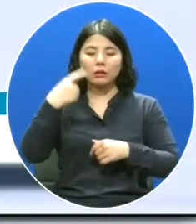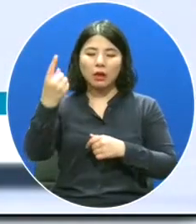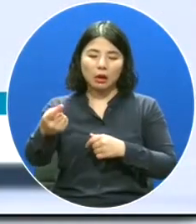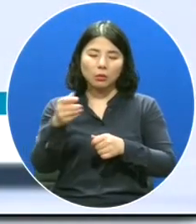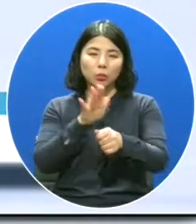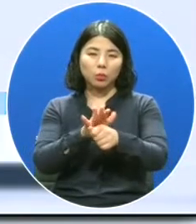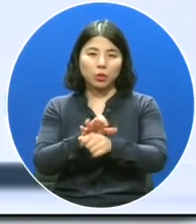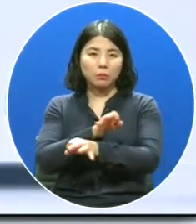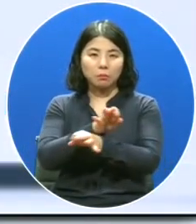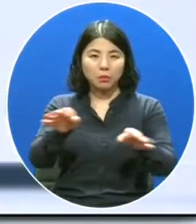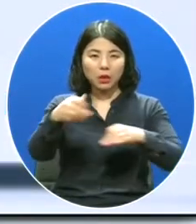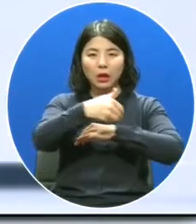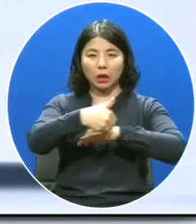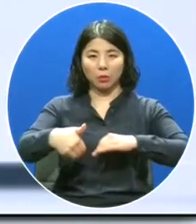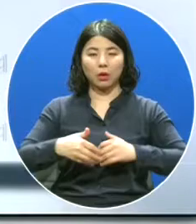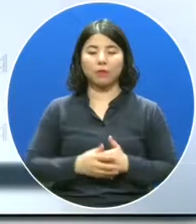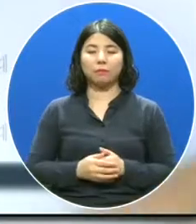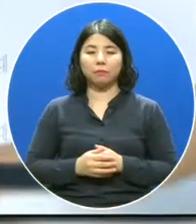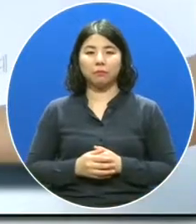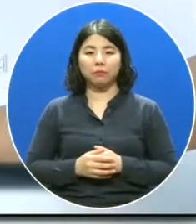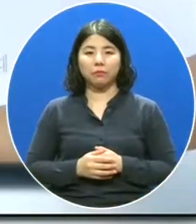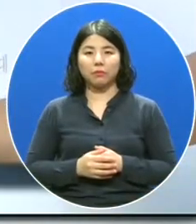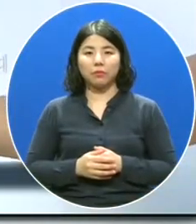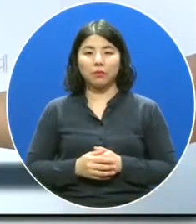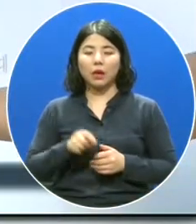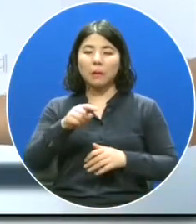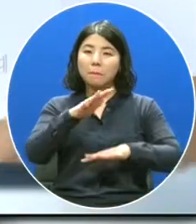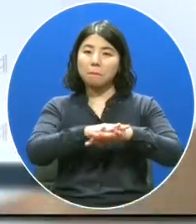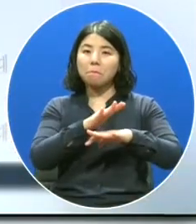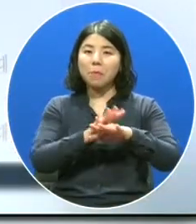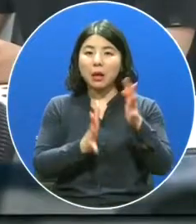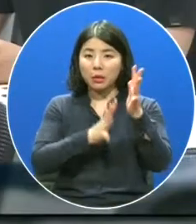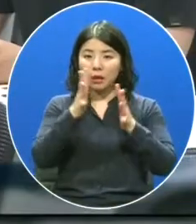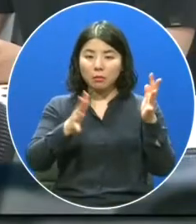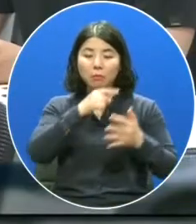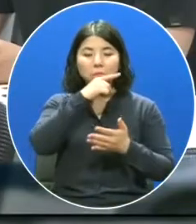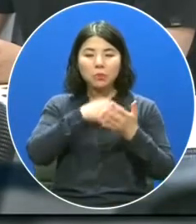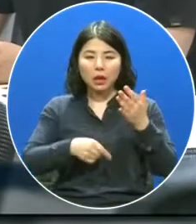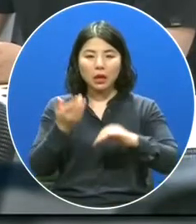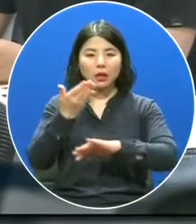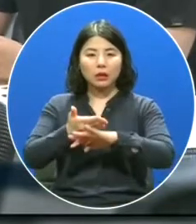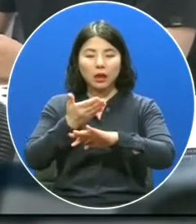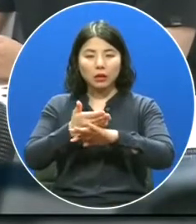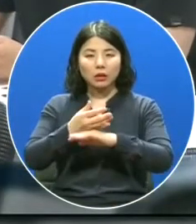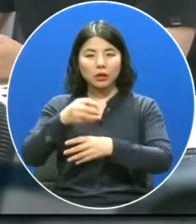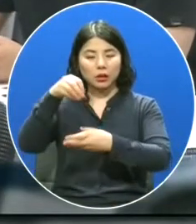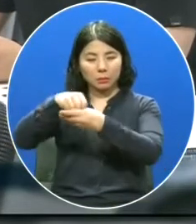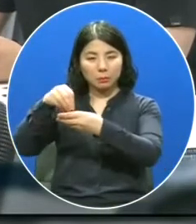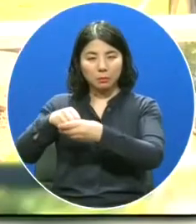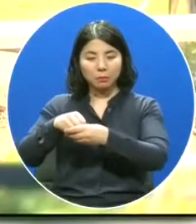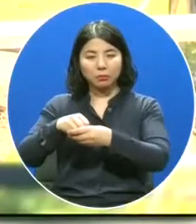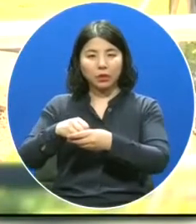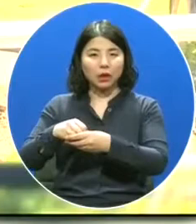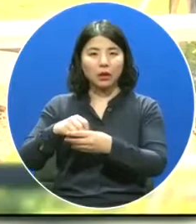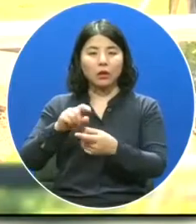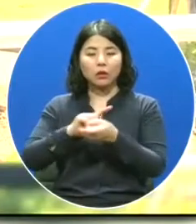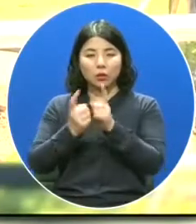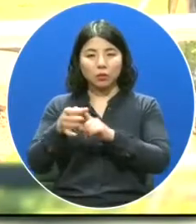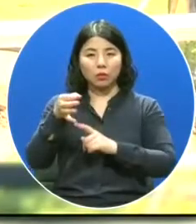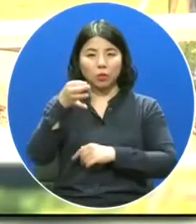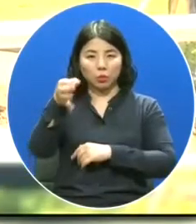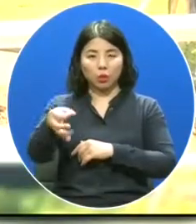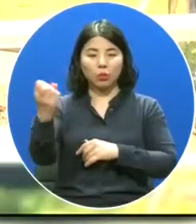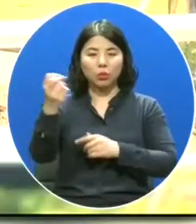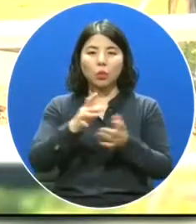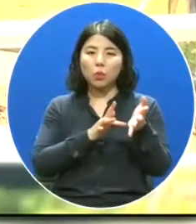지원금을 지급할 방침이라고 합니다. 밭작물 피해는 다른 작물을 심는 대파비를, 과수 피해는